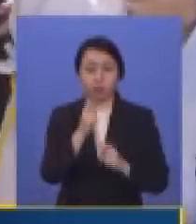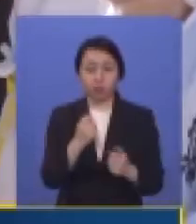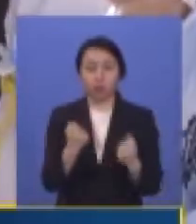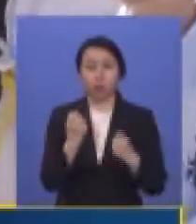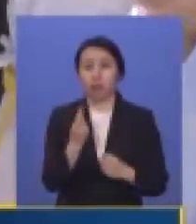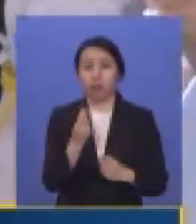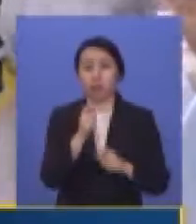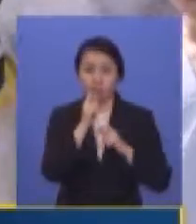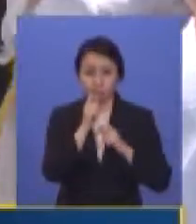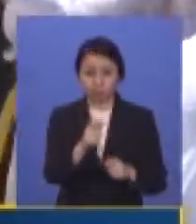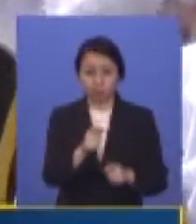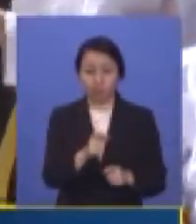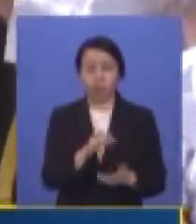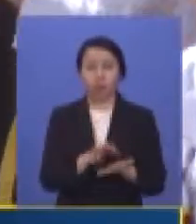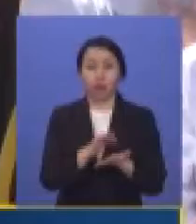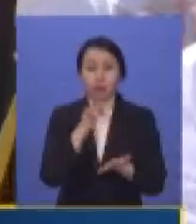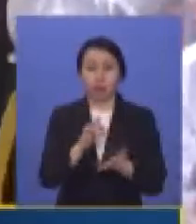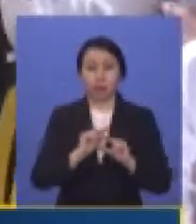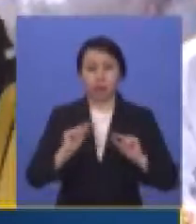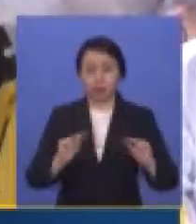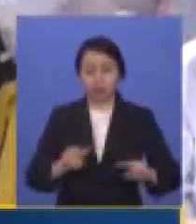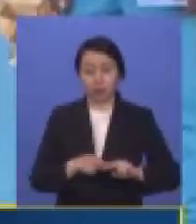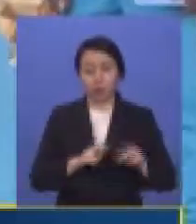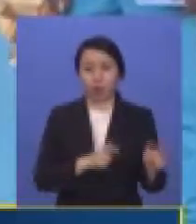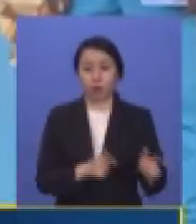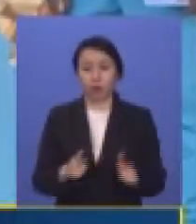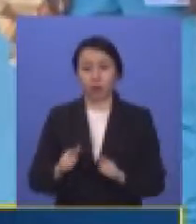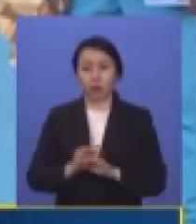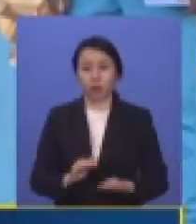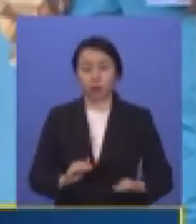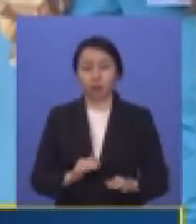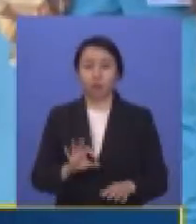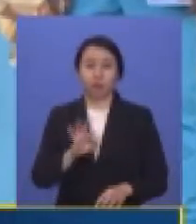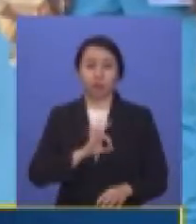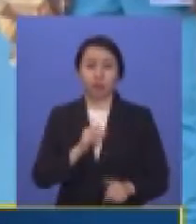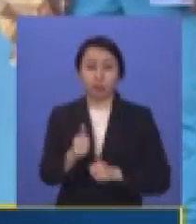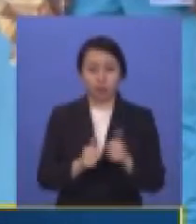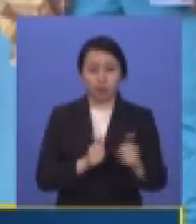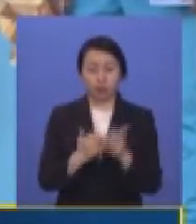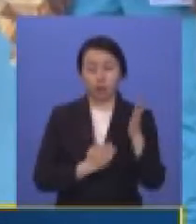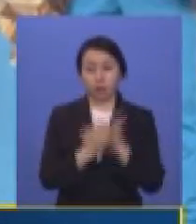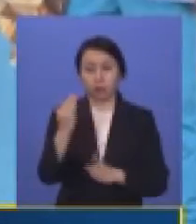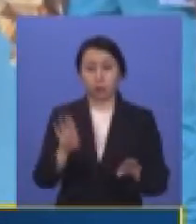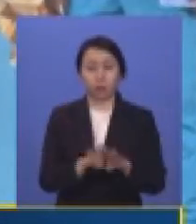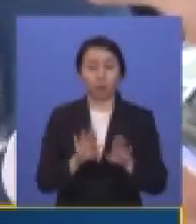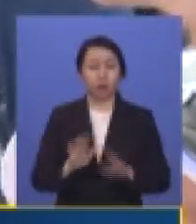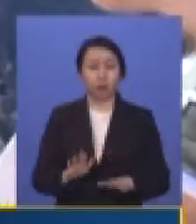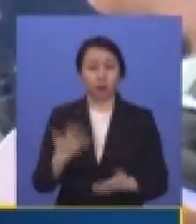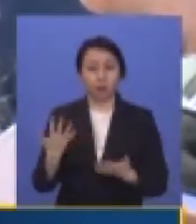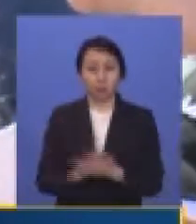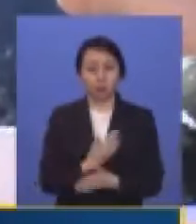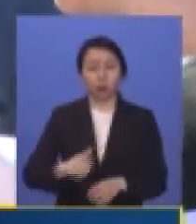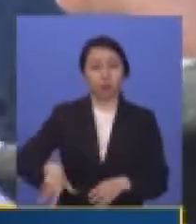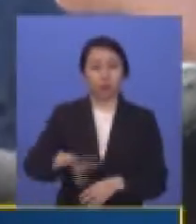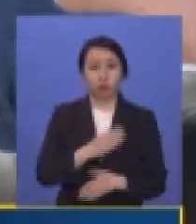спортсменов денежными призами. Отметили заслуги и тренеров, которые подготовили ребят к выступлению. Медали на соревнованиях высокого уровня – это не только наша заслуга.